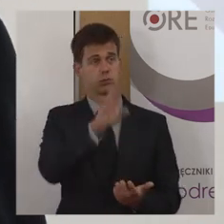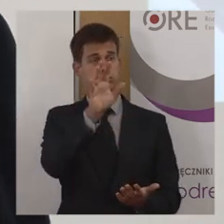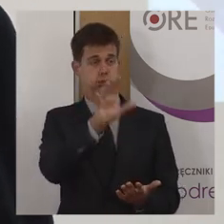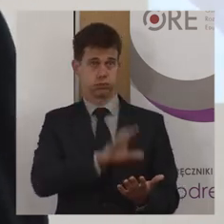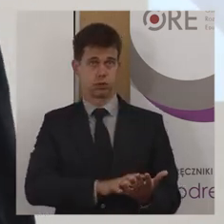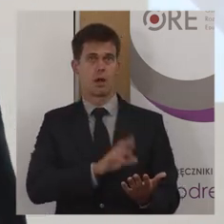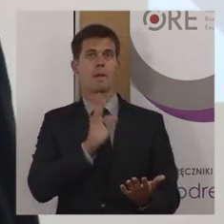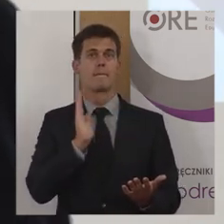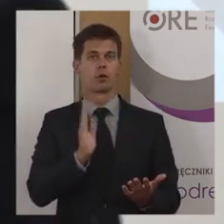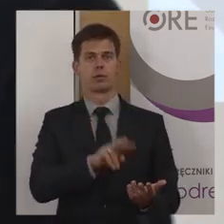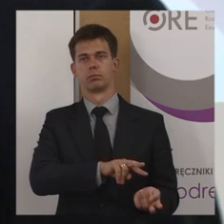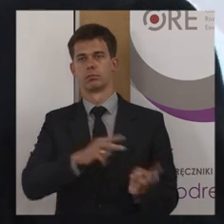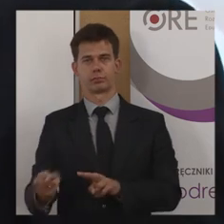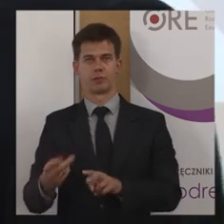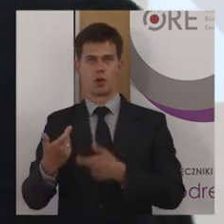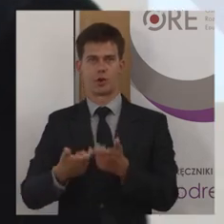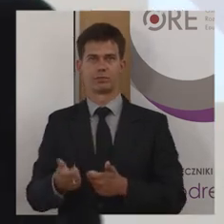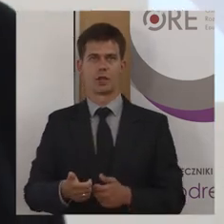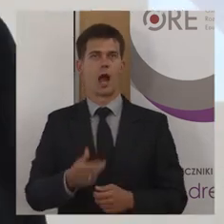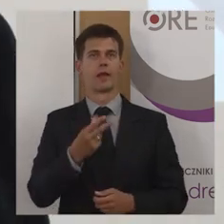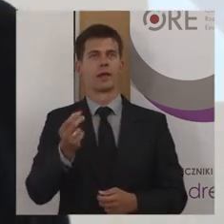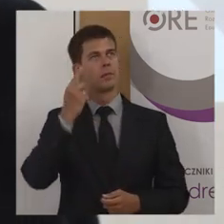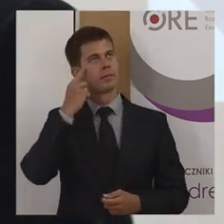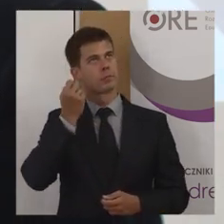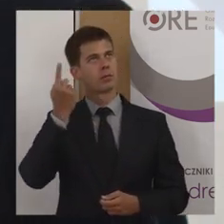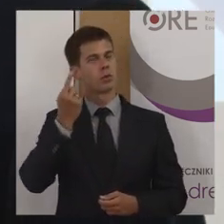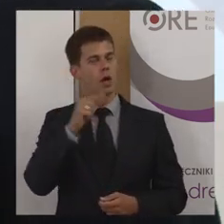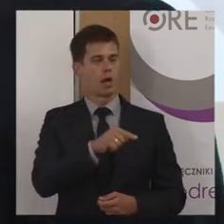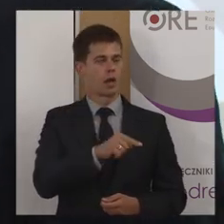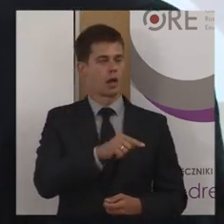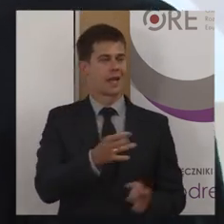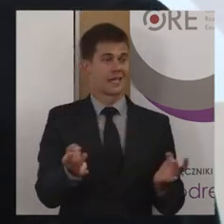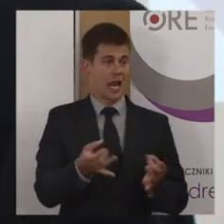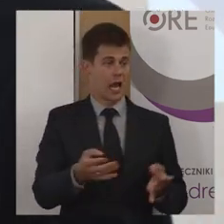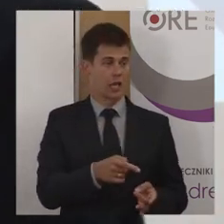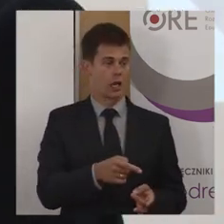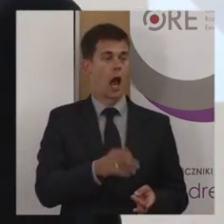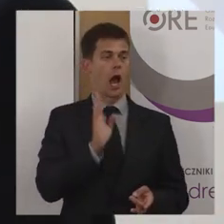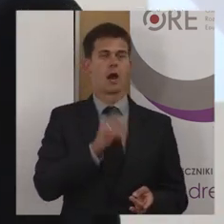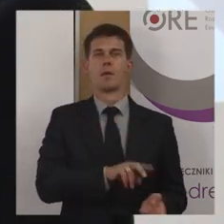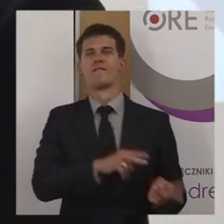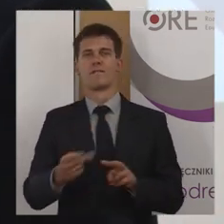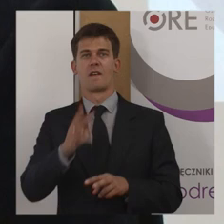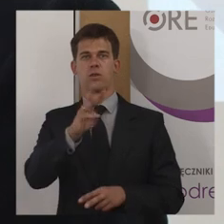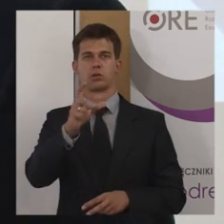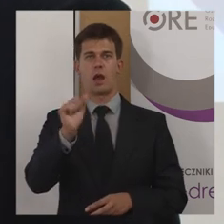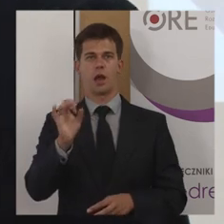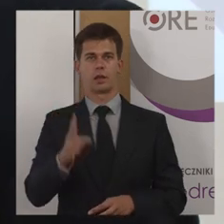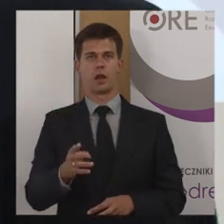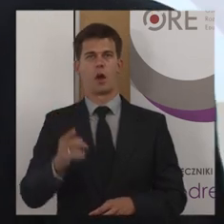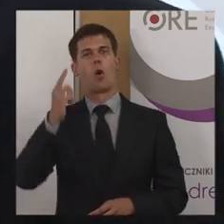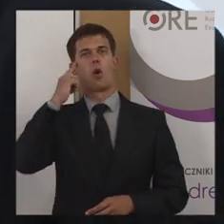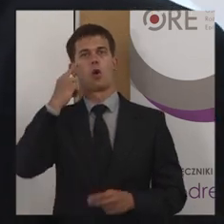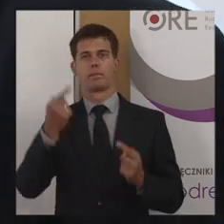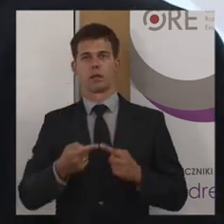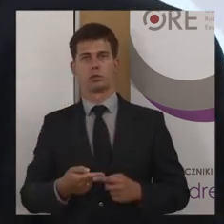multimedia. A nie wymyślić multimedium czy grę i dopiero patrzeć w WCAG, co można z tym zrobić. Jak się zamieni ten kierunek myślenia? Wszystko